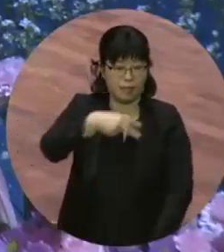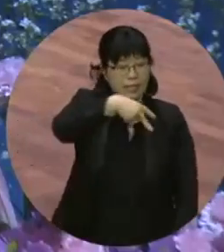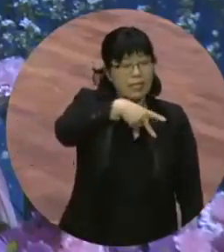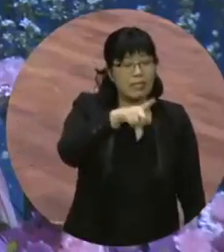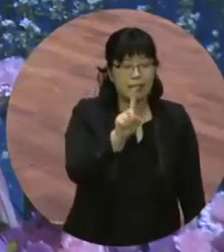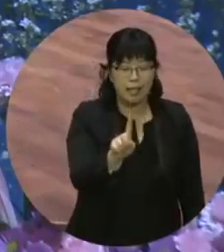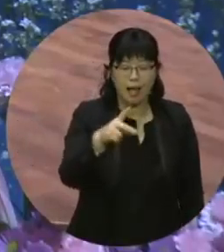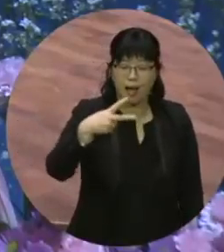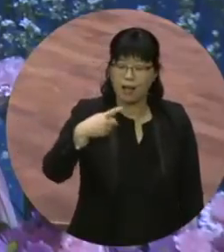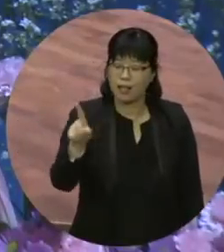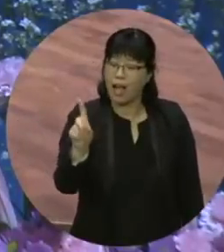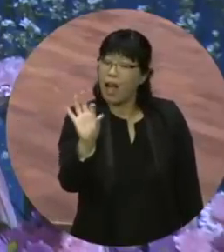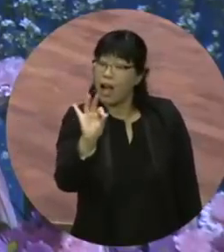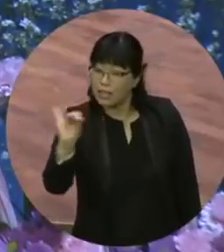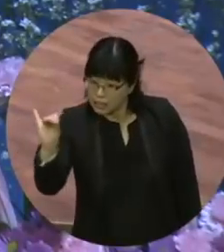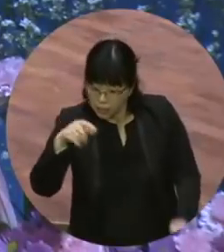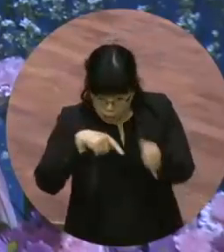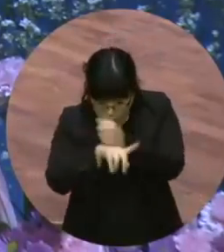전능한 하나님입니다.